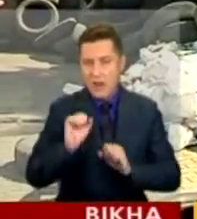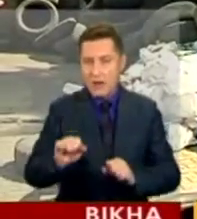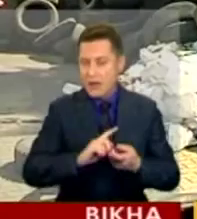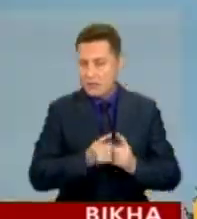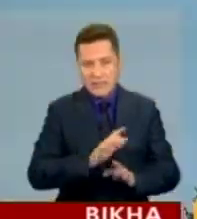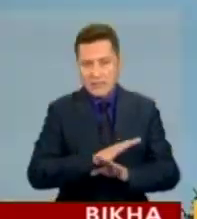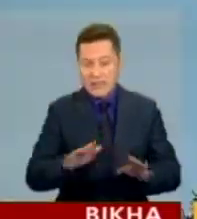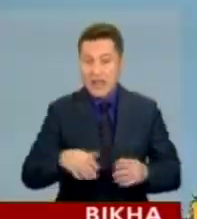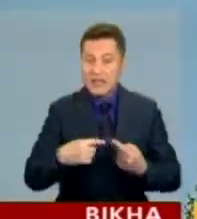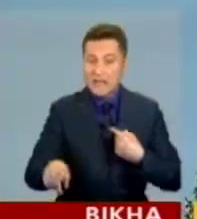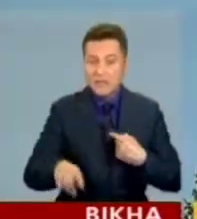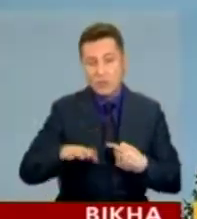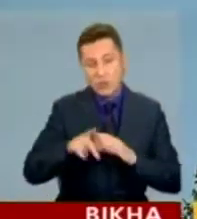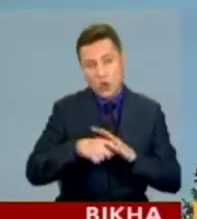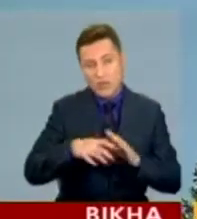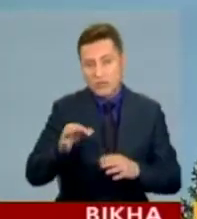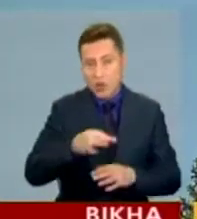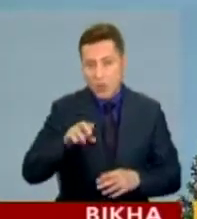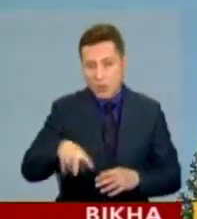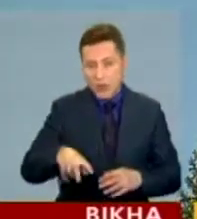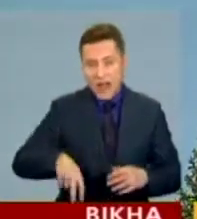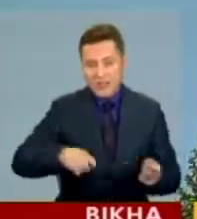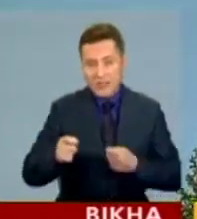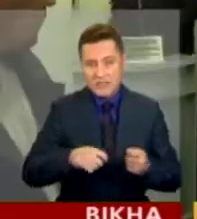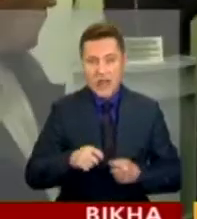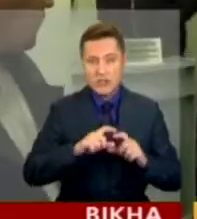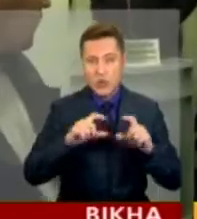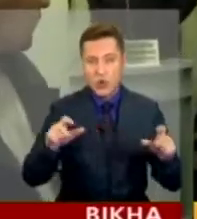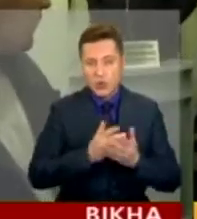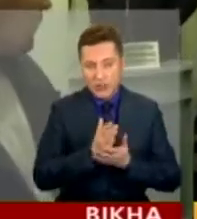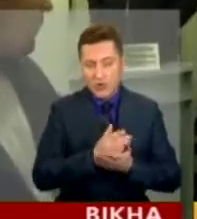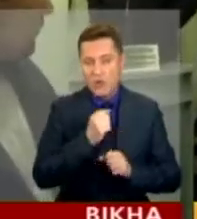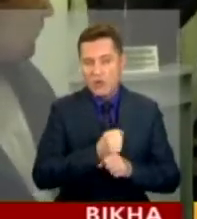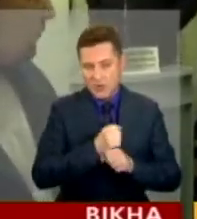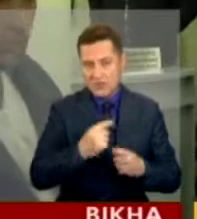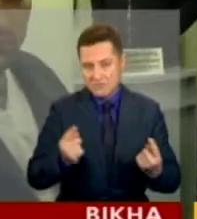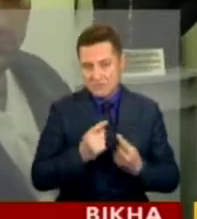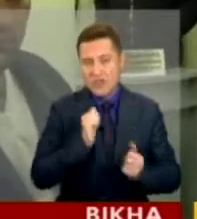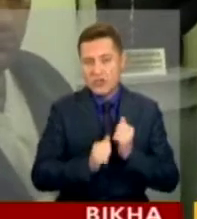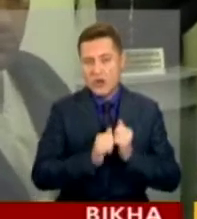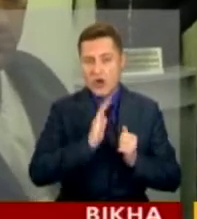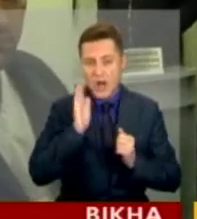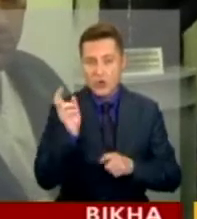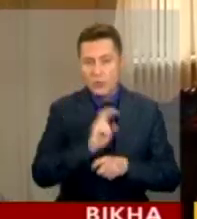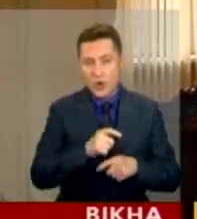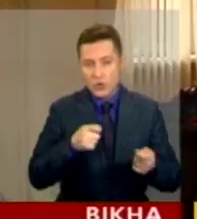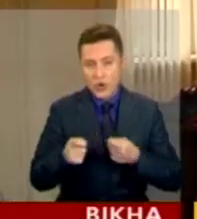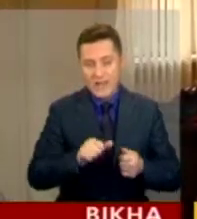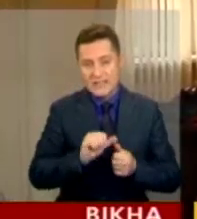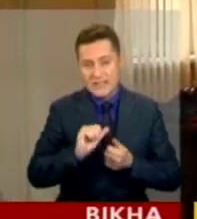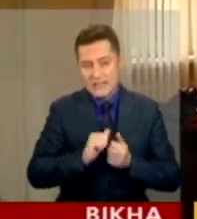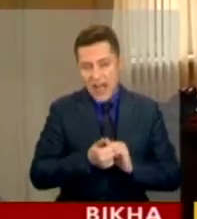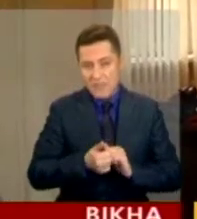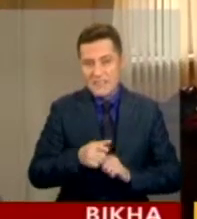На відміну від Донецької обладміністрації, установа працює в штатному режимі. Щоранку сюди приходять урядники. Замість вахтерів –